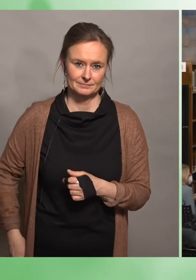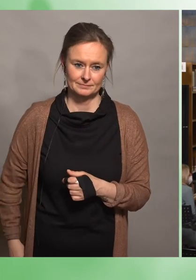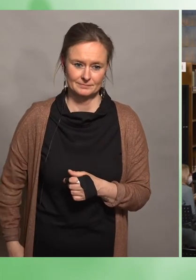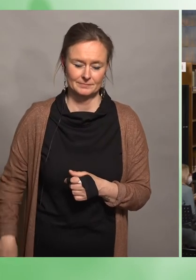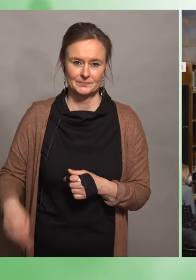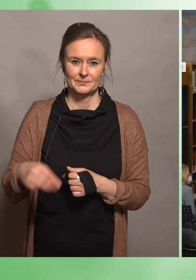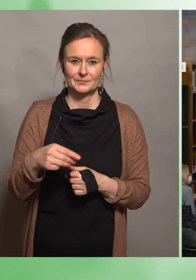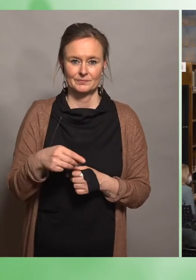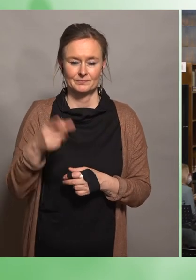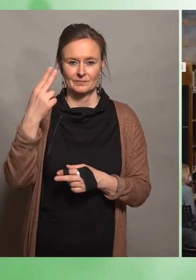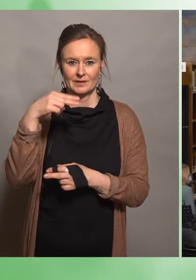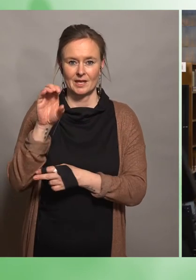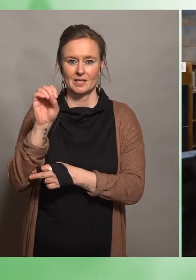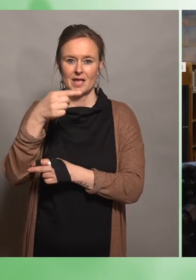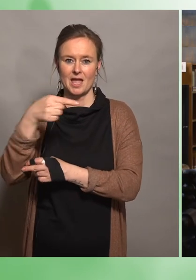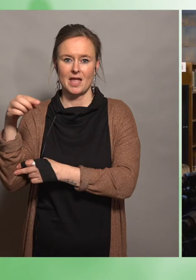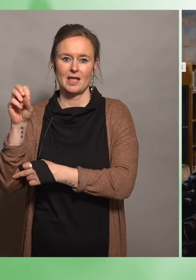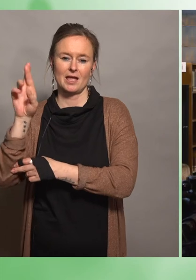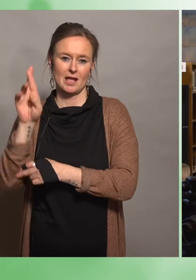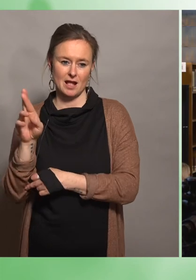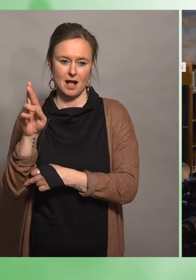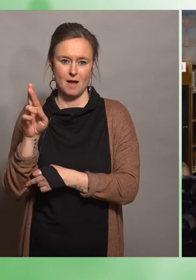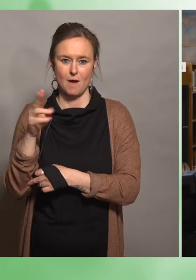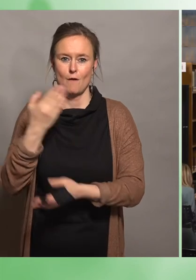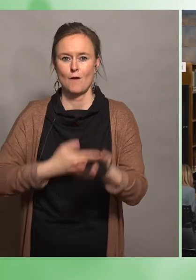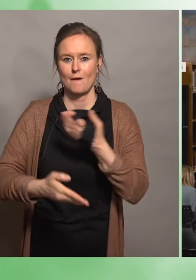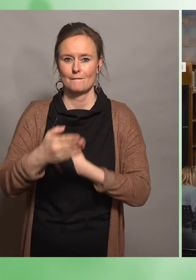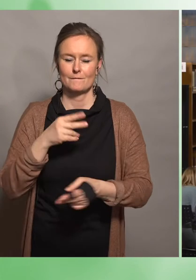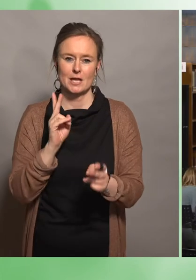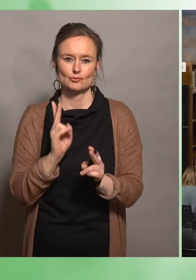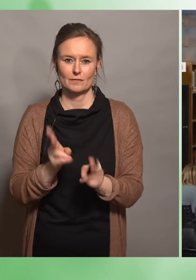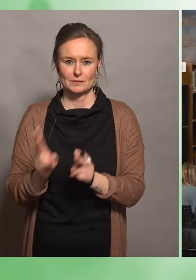Martin Ecker von der Wirtschaftskammer, bitte kommen Sie auch zu mir.